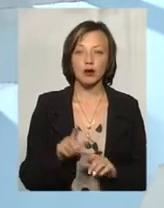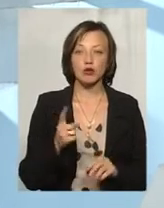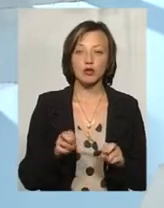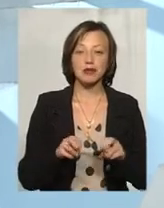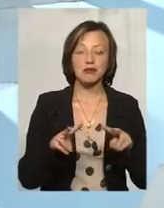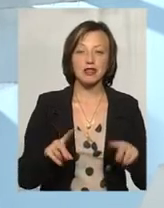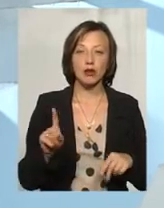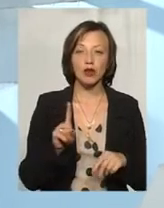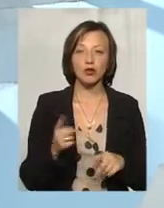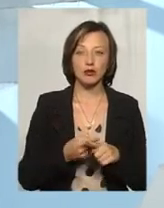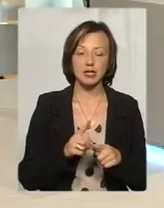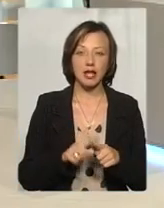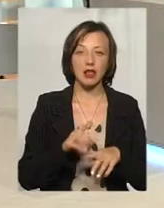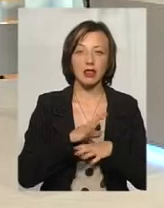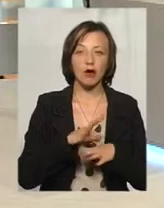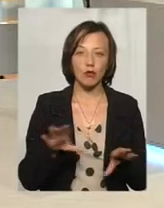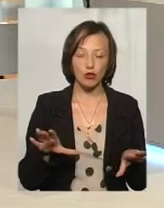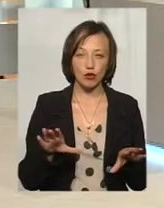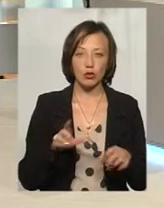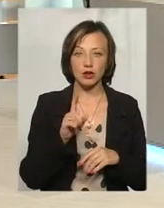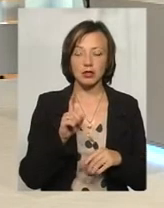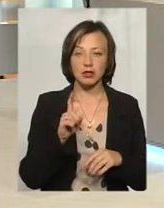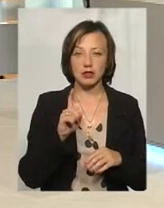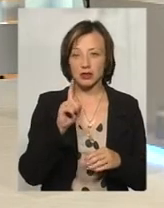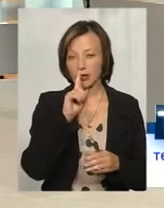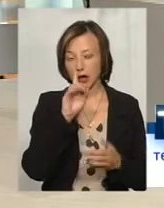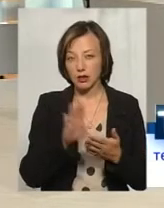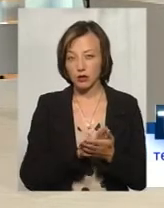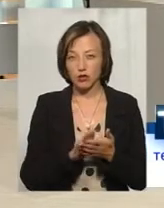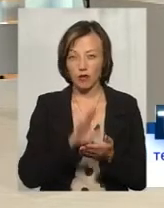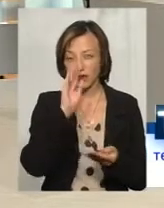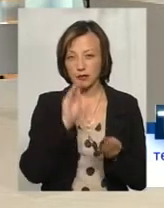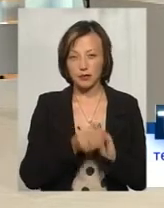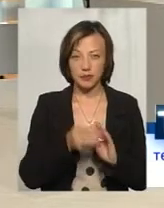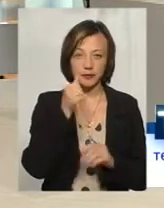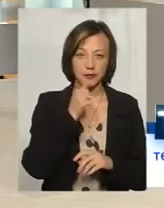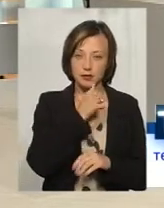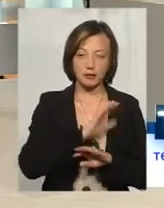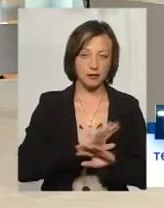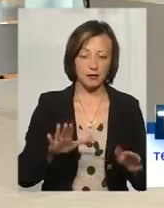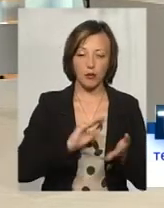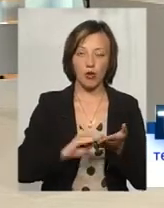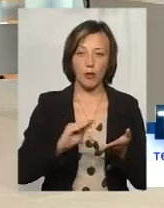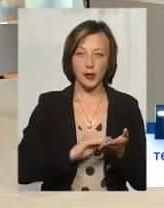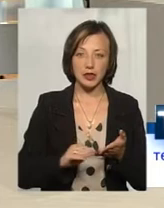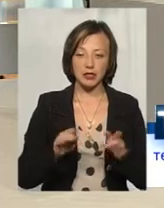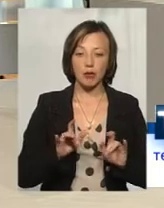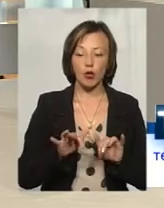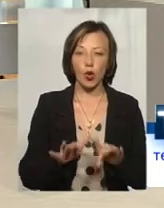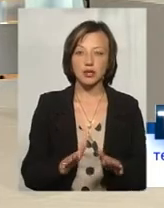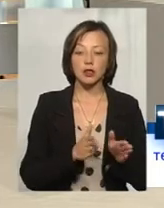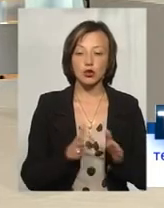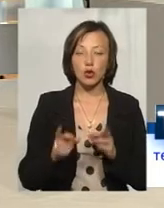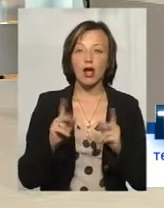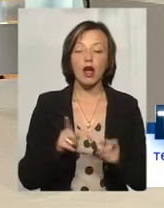спеціально для того, щоб це не було заангажовано, завуальовано, прописана процедура, як